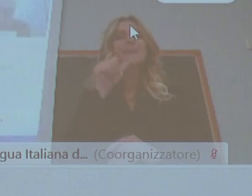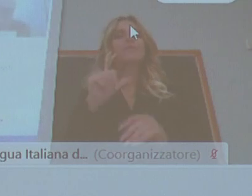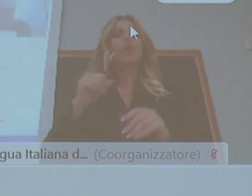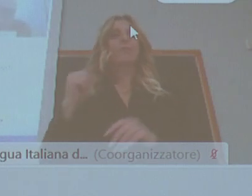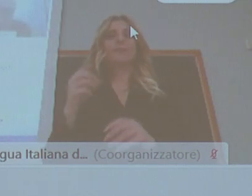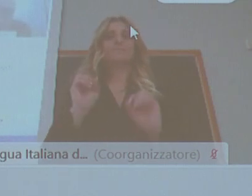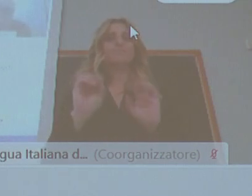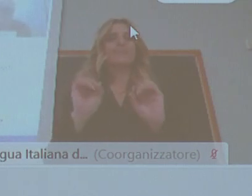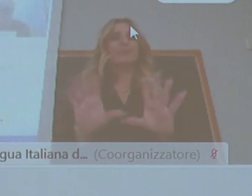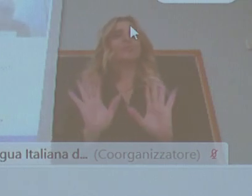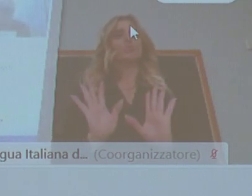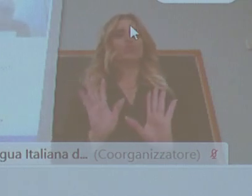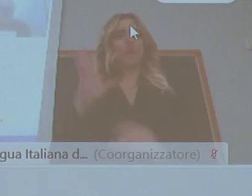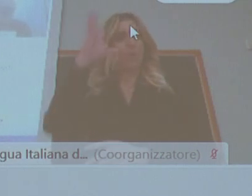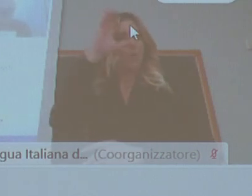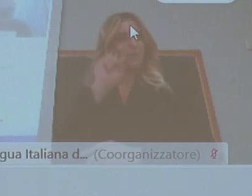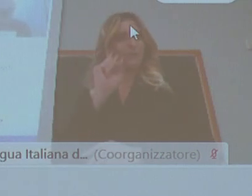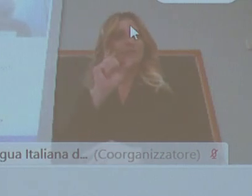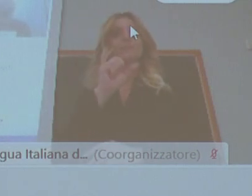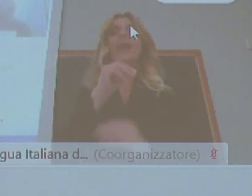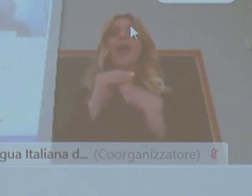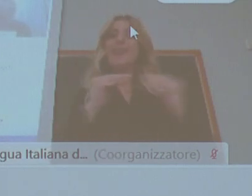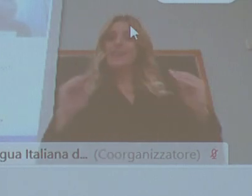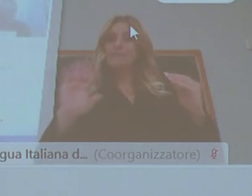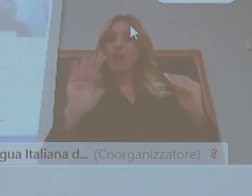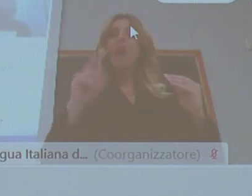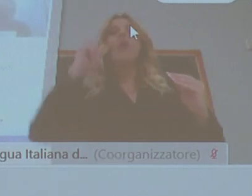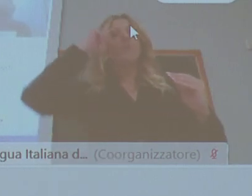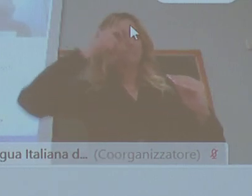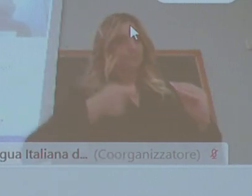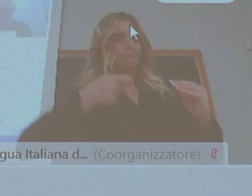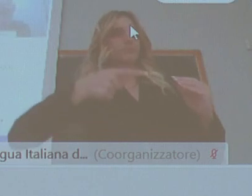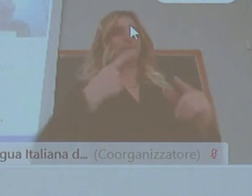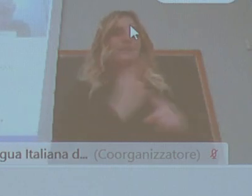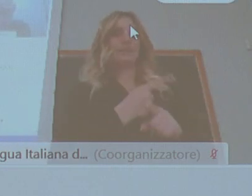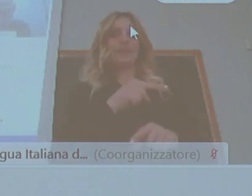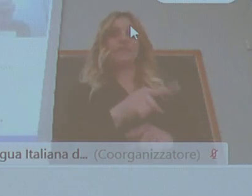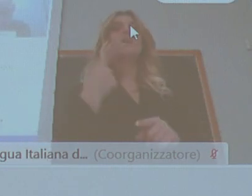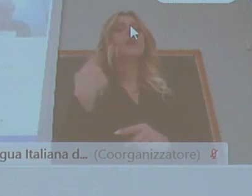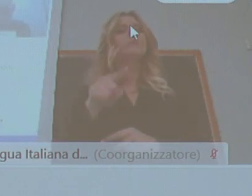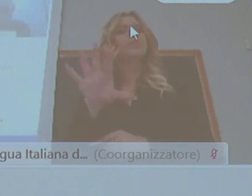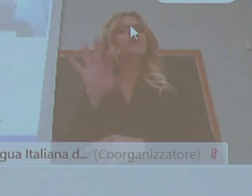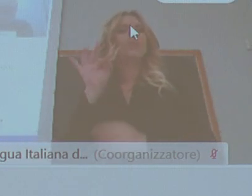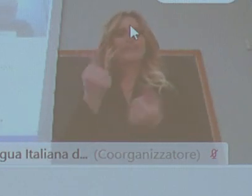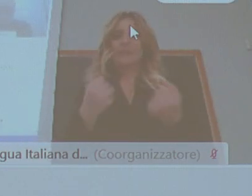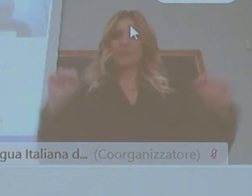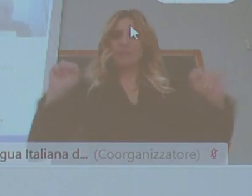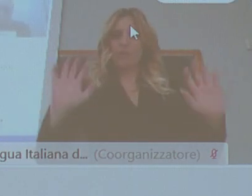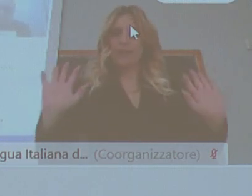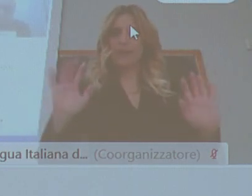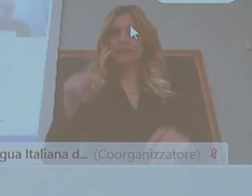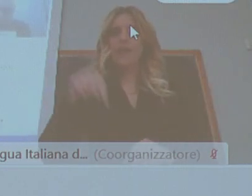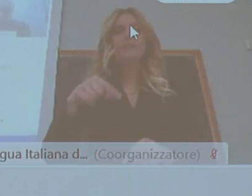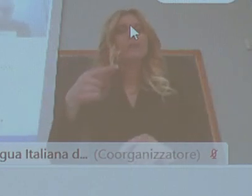l'istruzione universitaria ai livelli che merita. E questa è una scelta democratica, no? Visto che la democrazia adesso viene